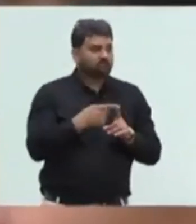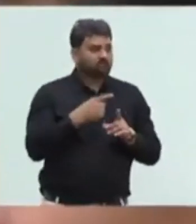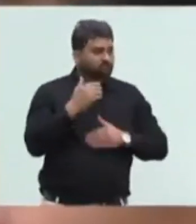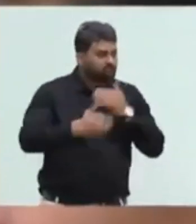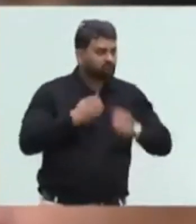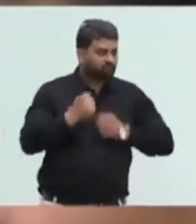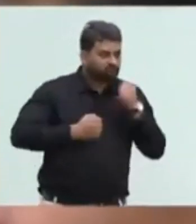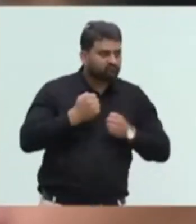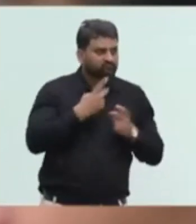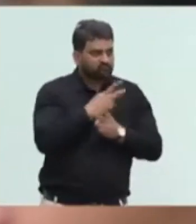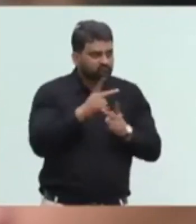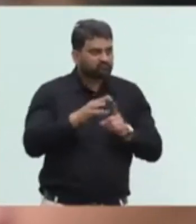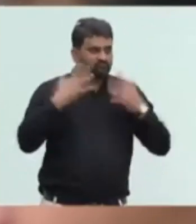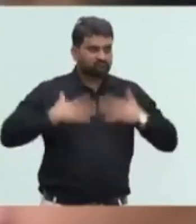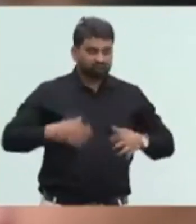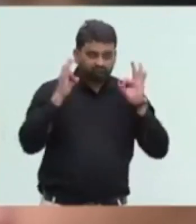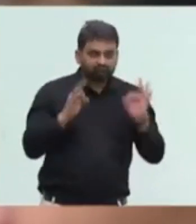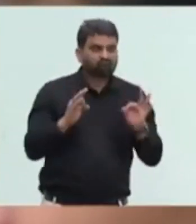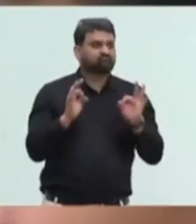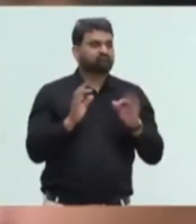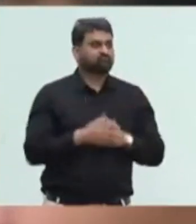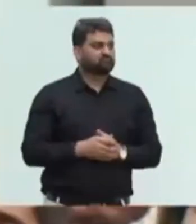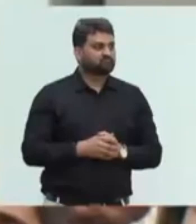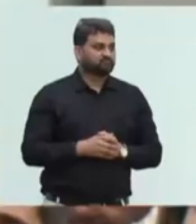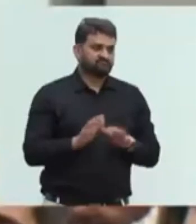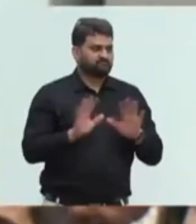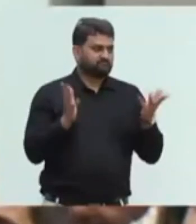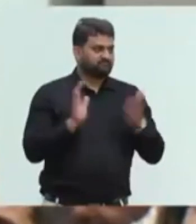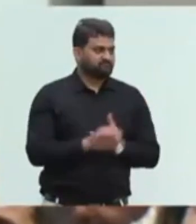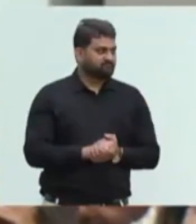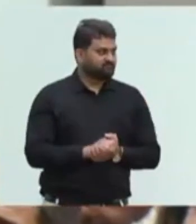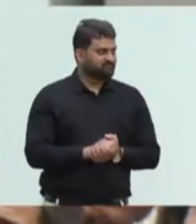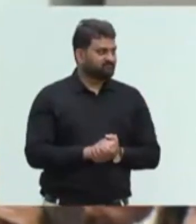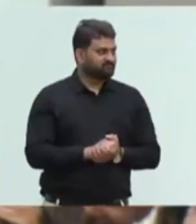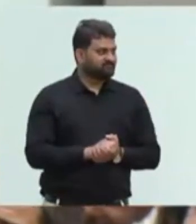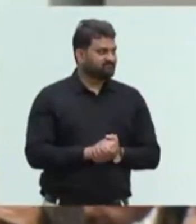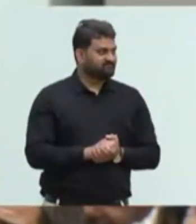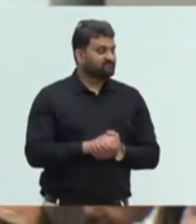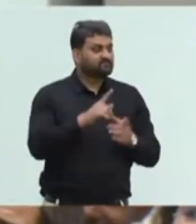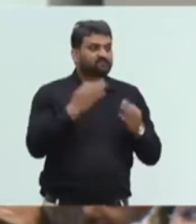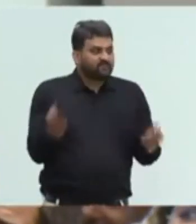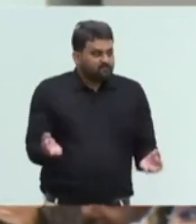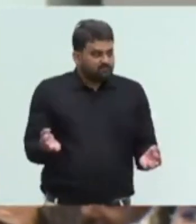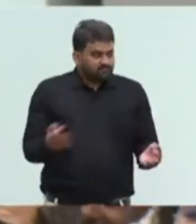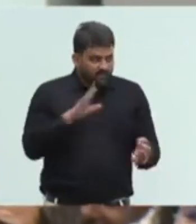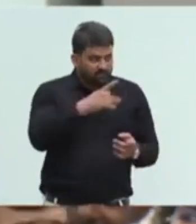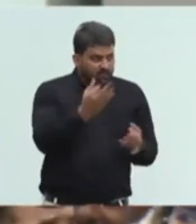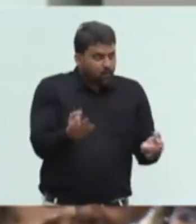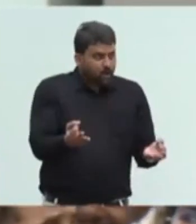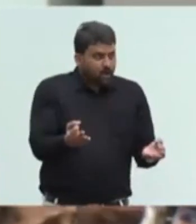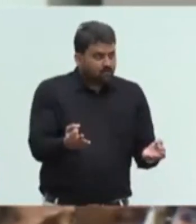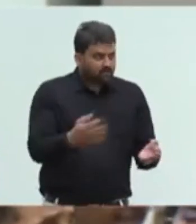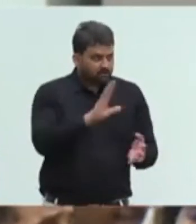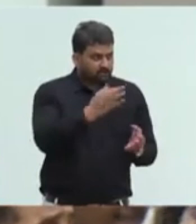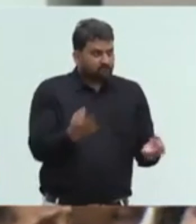लगातार रनिंग प्रैक्टिस करनी चाहिए फिट रहना चाहिए के बस में नहीं कहना चाहता हूं योगा करते हो